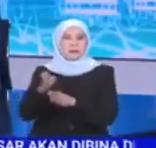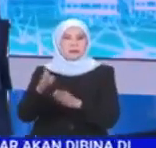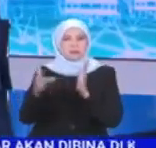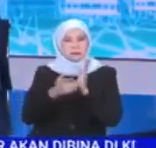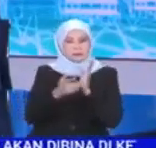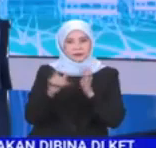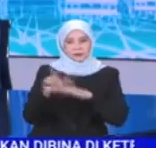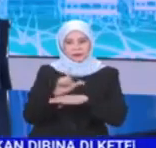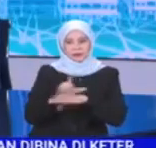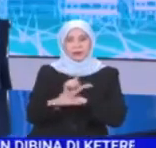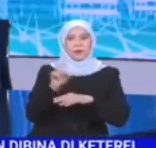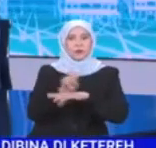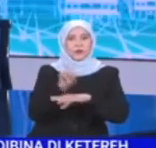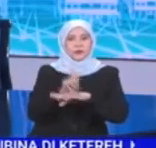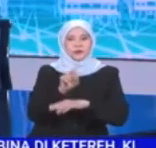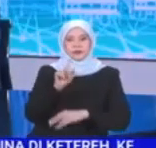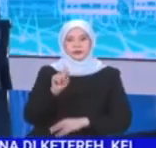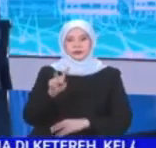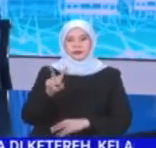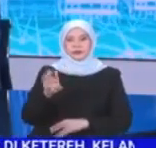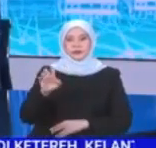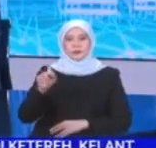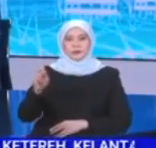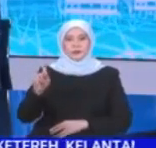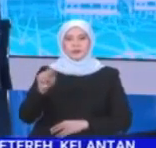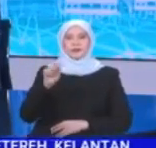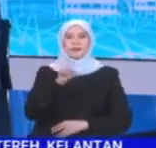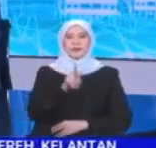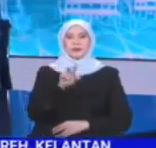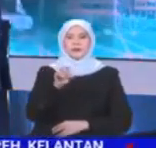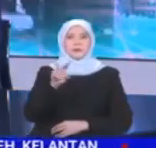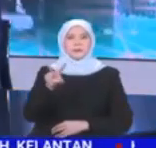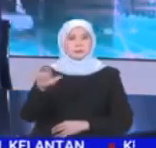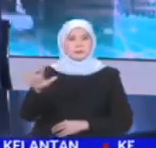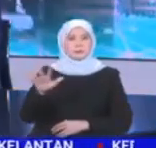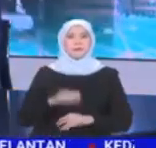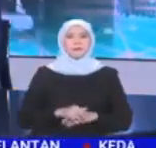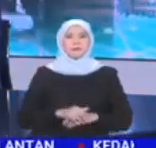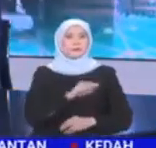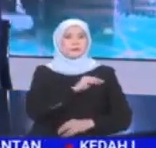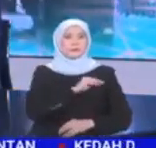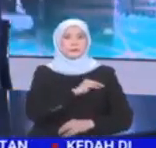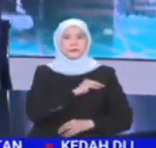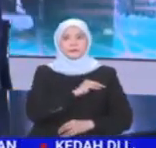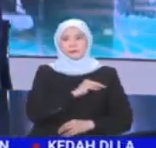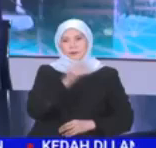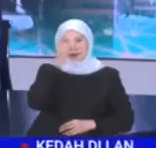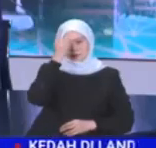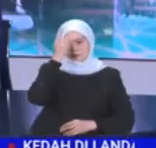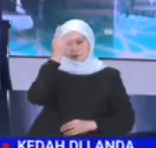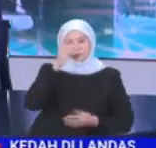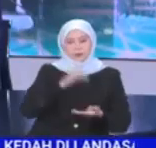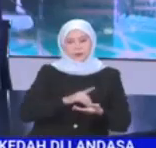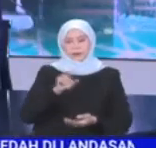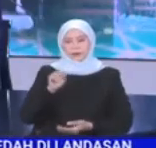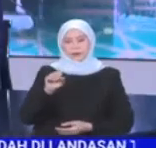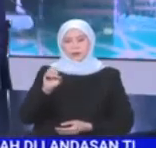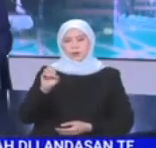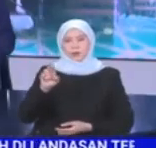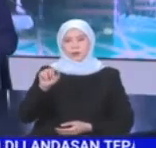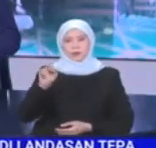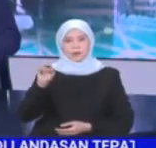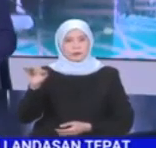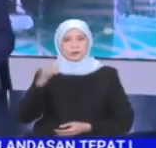teknikal dan latihan vokasional TVET menjelang 2025. Menterinya Datuk Seri Dr. Nuraini Ahmad berkata, sasaran